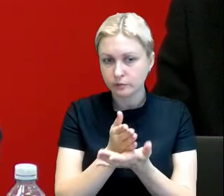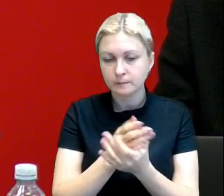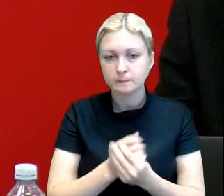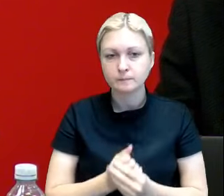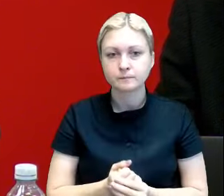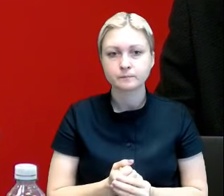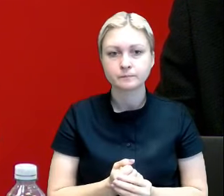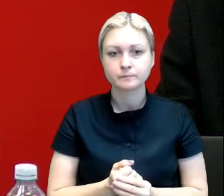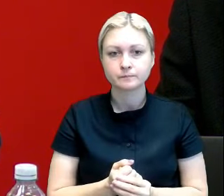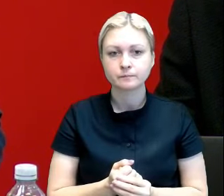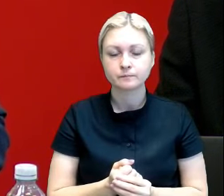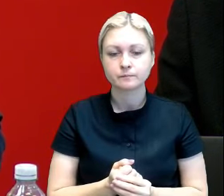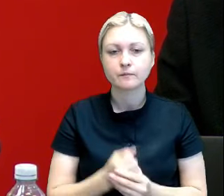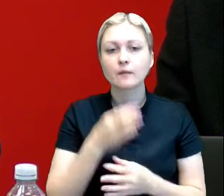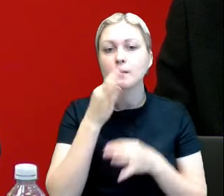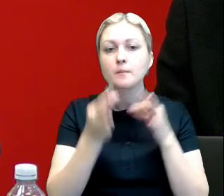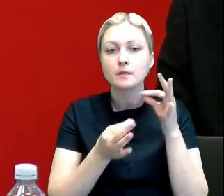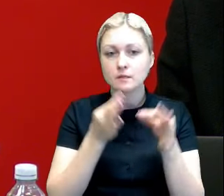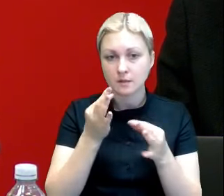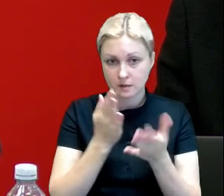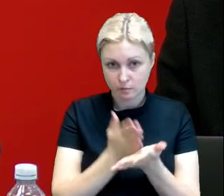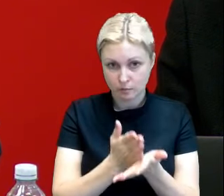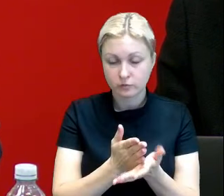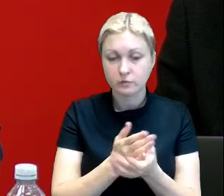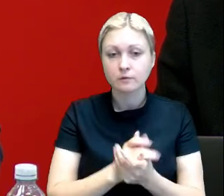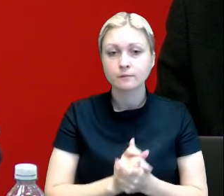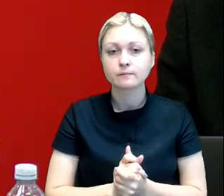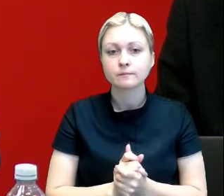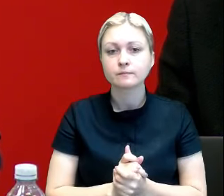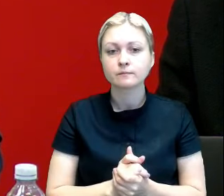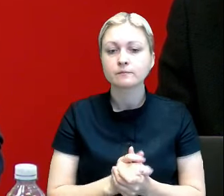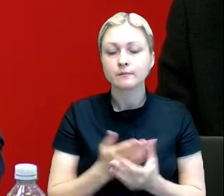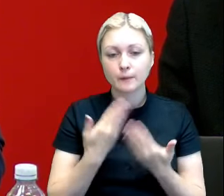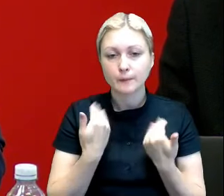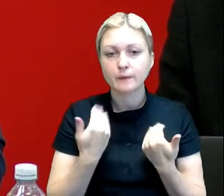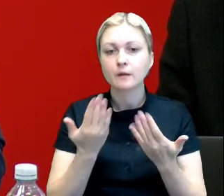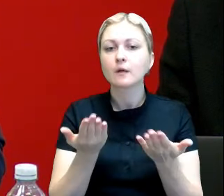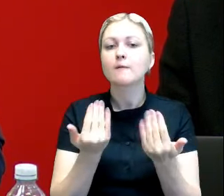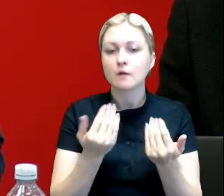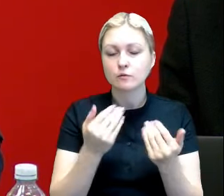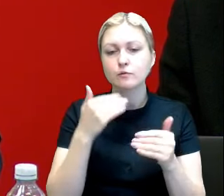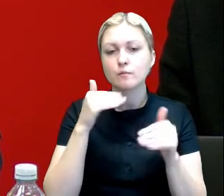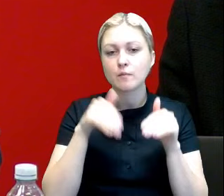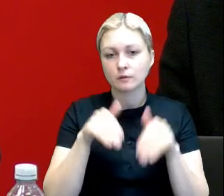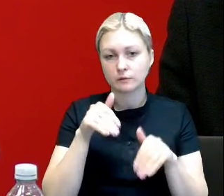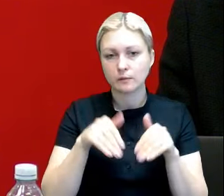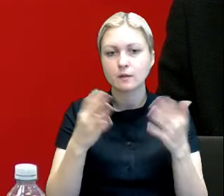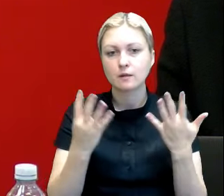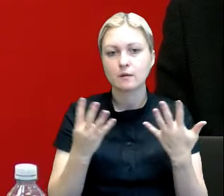klausimų pasisakymų tada kviečiu balsuoti devintas klausimas